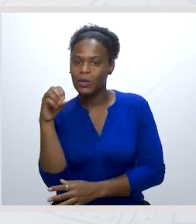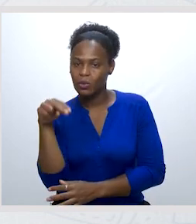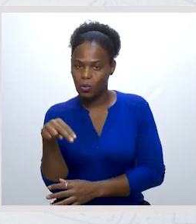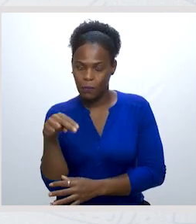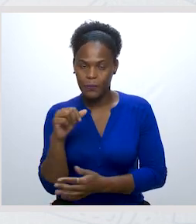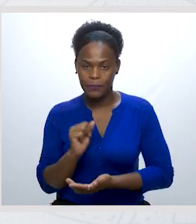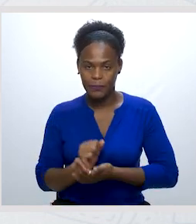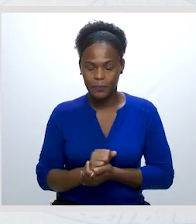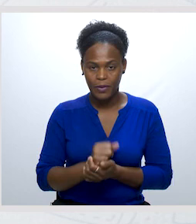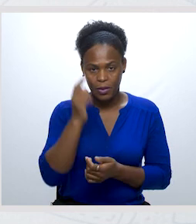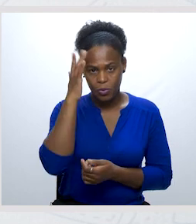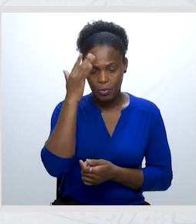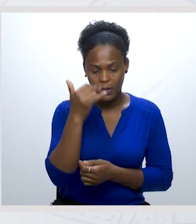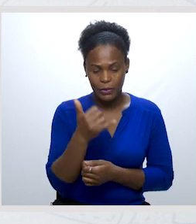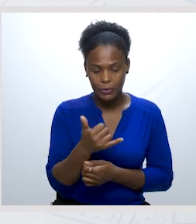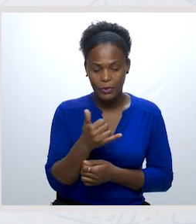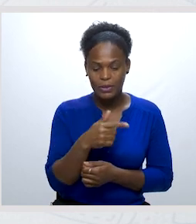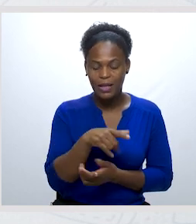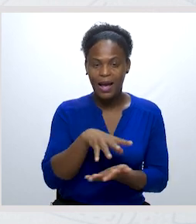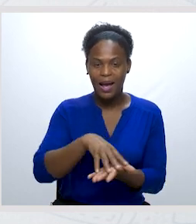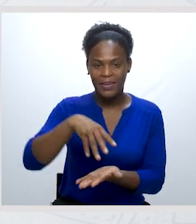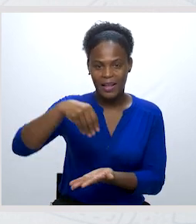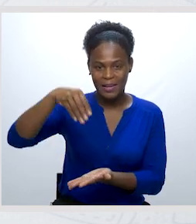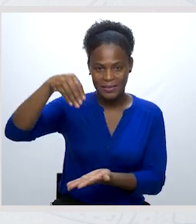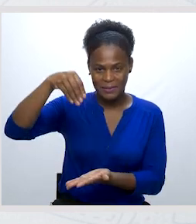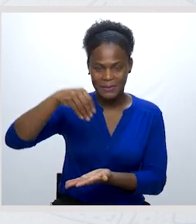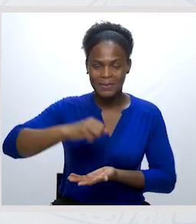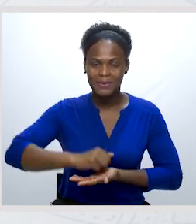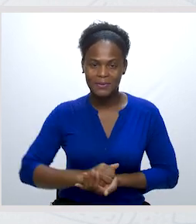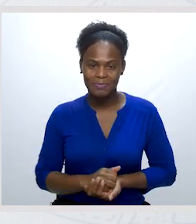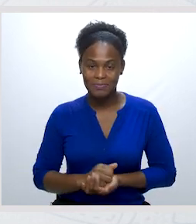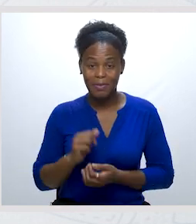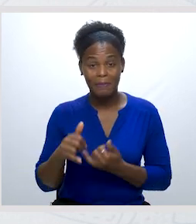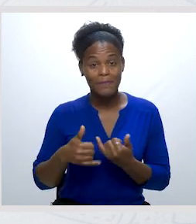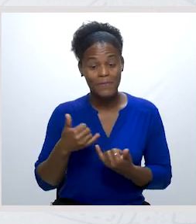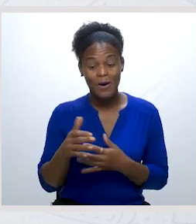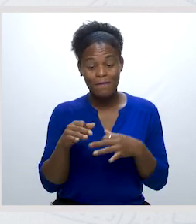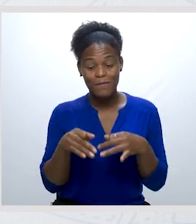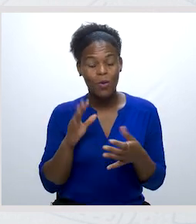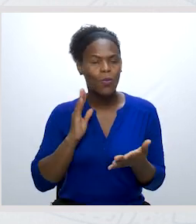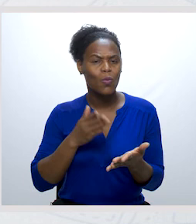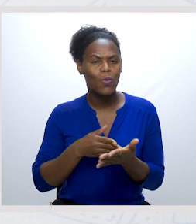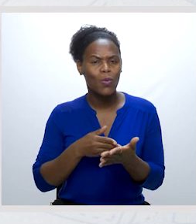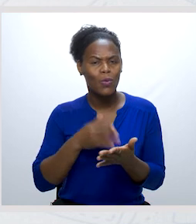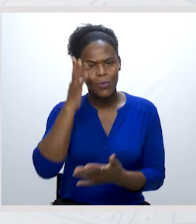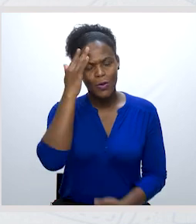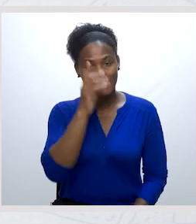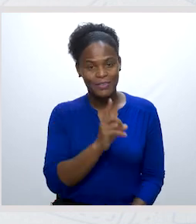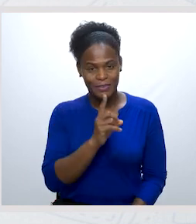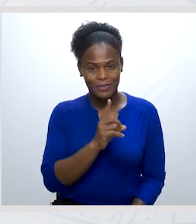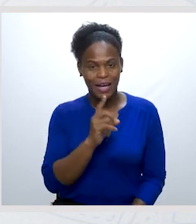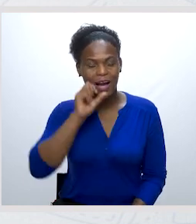Numéro 2, c'est l'ananas. Et finalement, le numéro 6, la